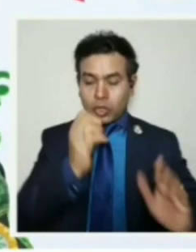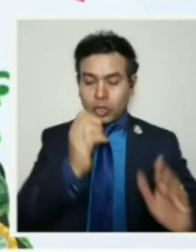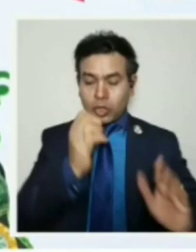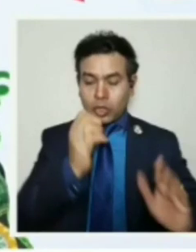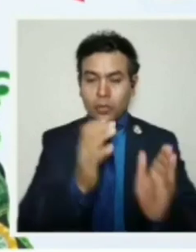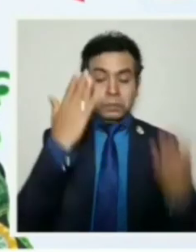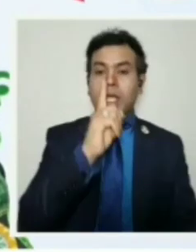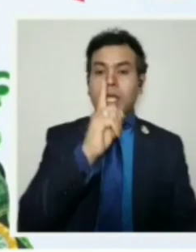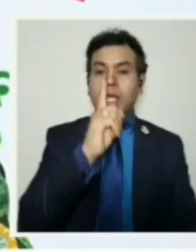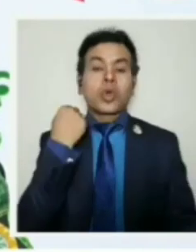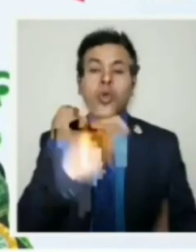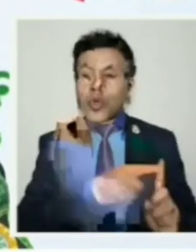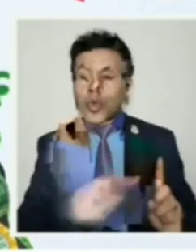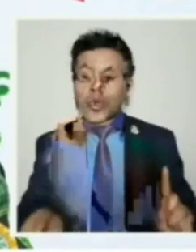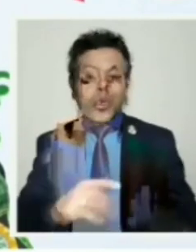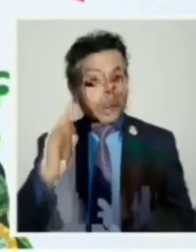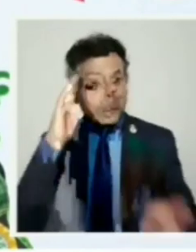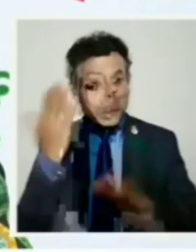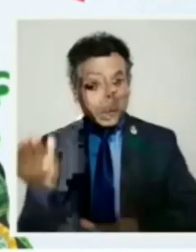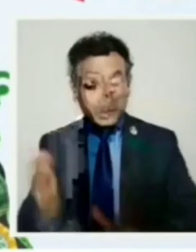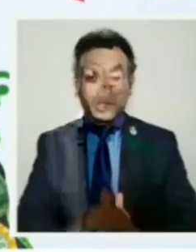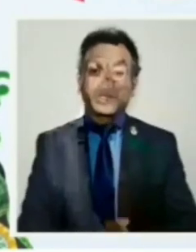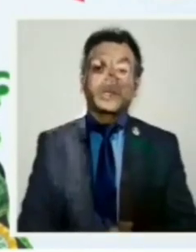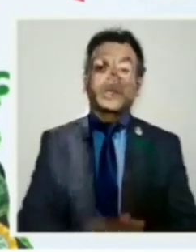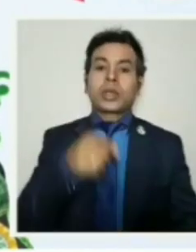পুরুষ 35 জন, নারী 7 জন।